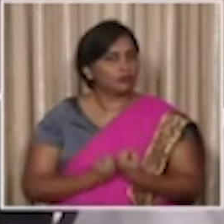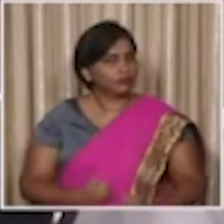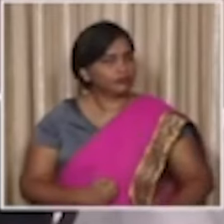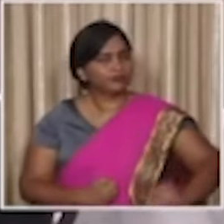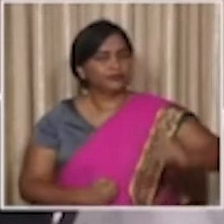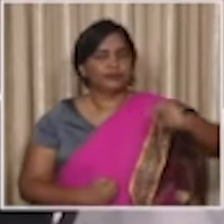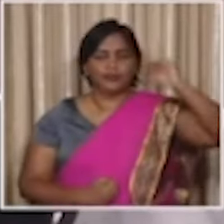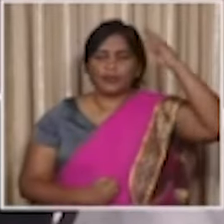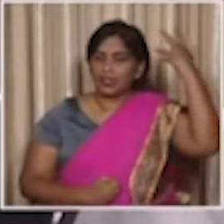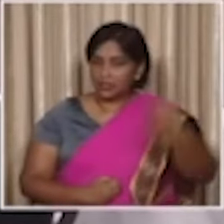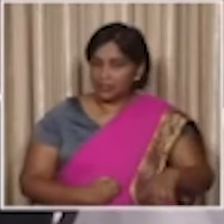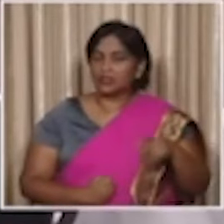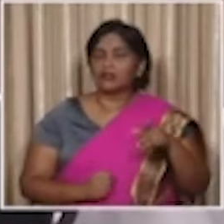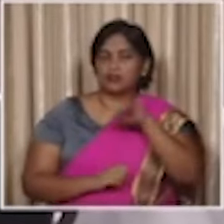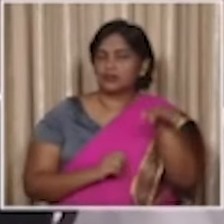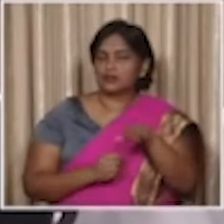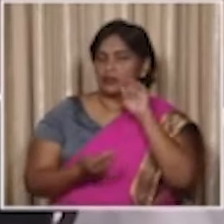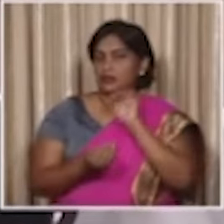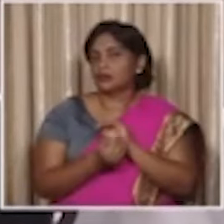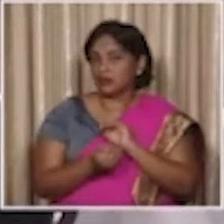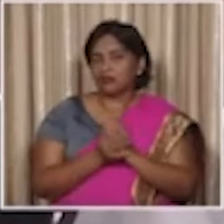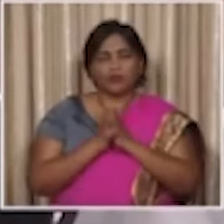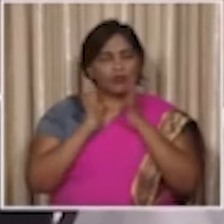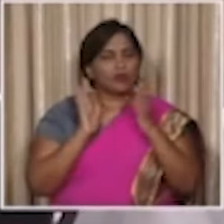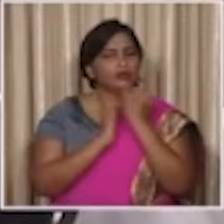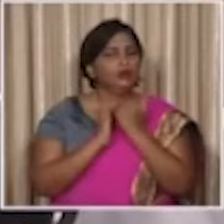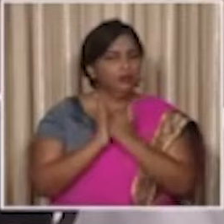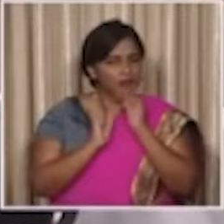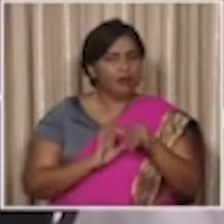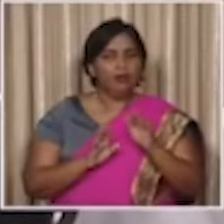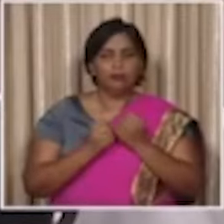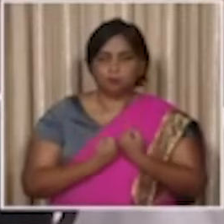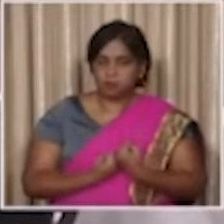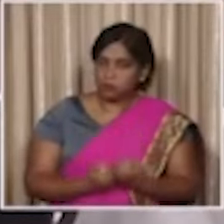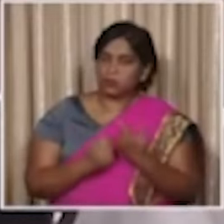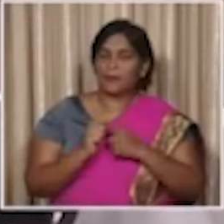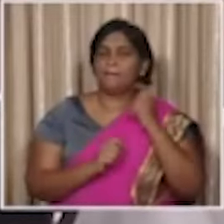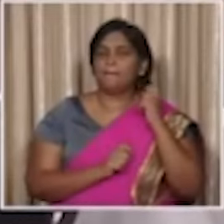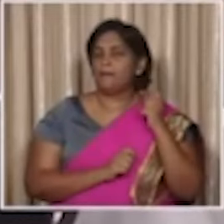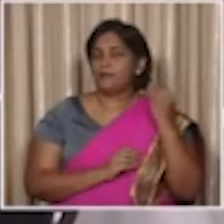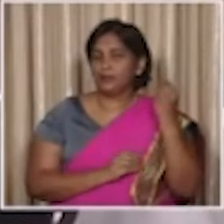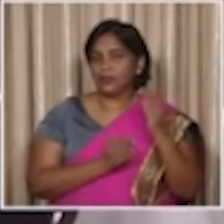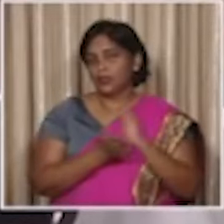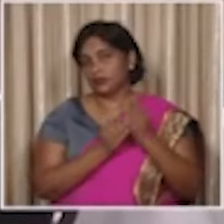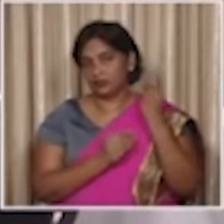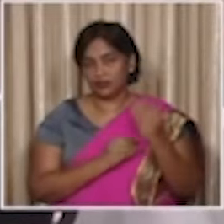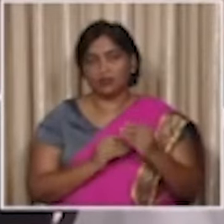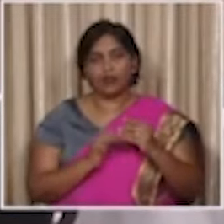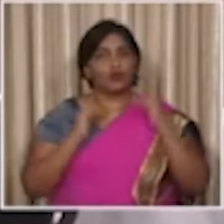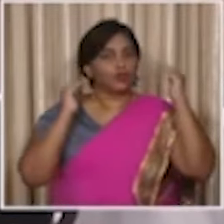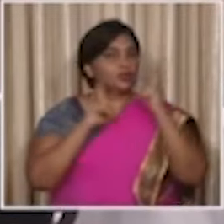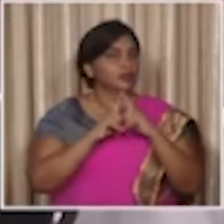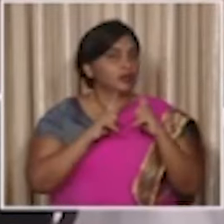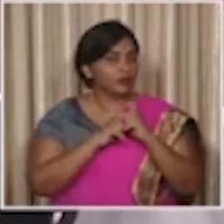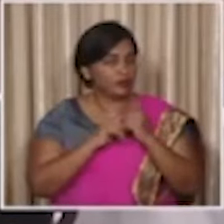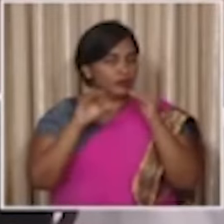මරණය දක්වා සිදුවුණ සමාජ ආරක්ෂණ බොහෝ වැඩපිළිවෙලවල් තිබුණා. දරු උපතකදී ලබා දුන්න සහනාධාරයේ උසස් අධ්‍යාපනය